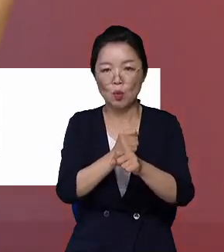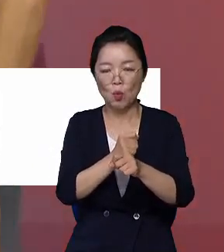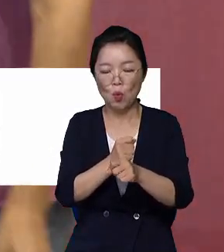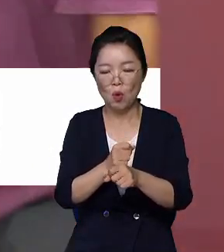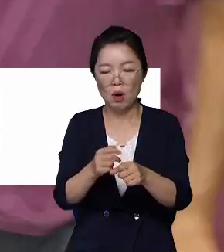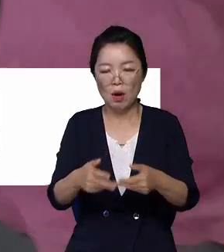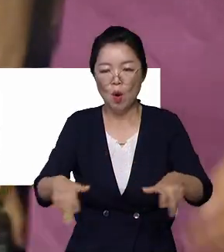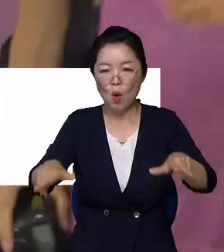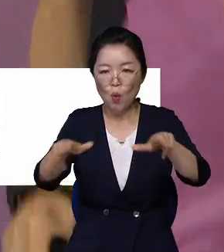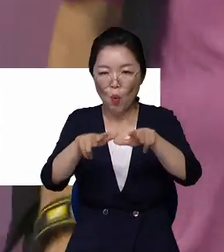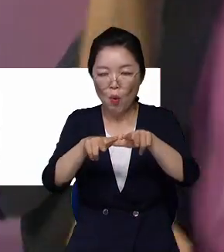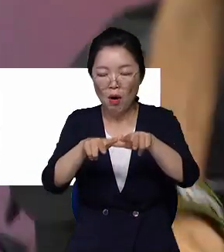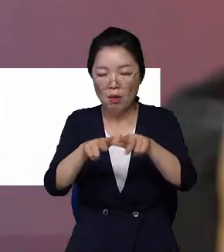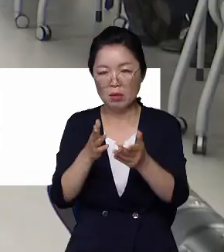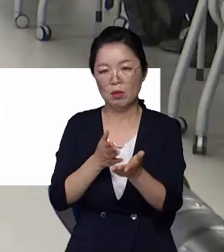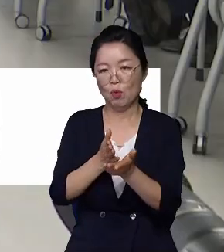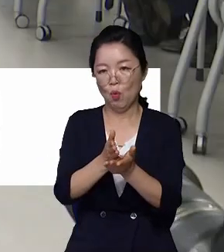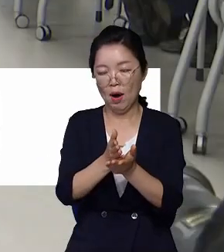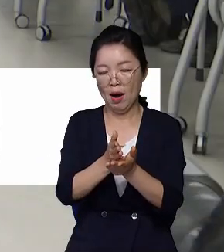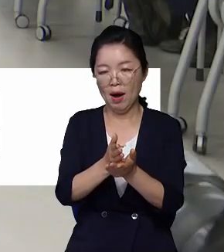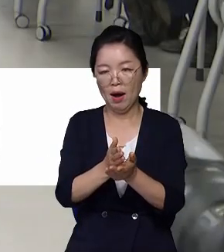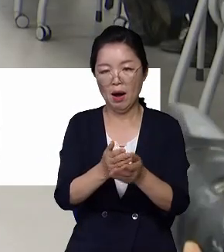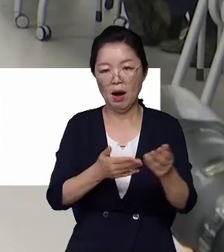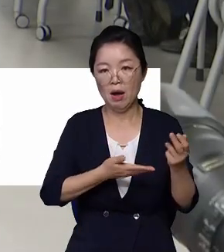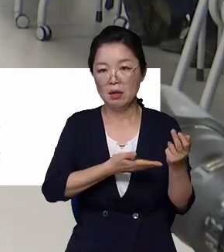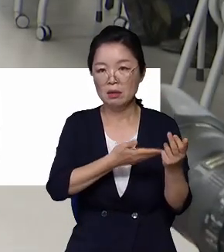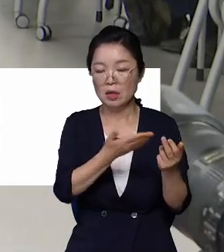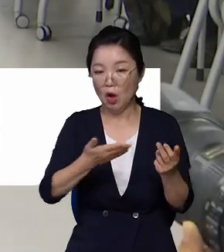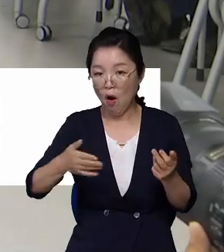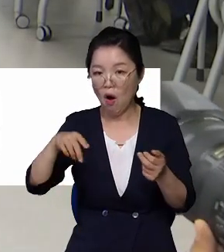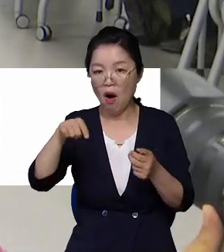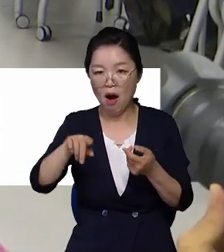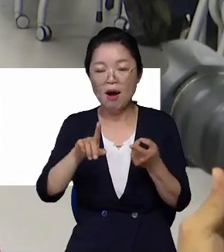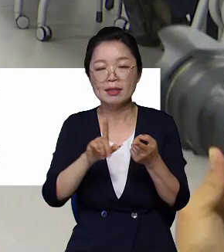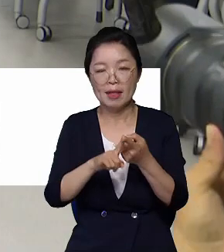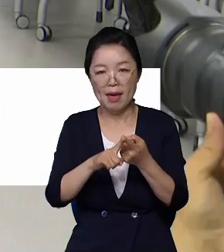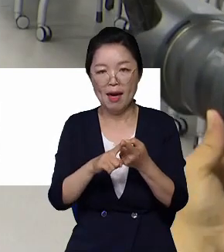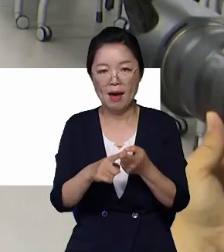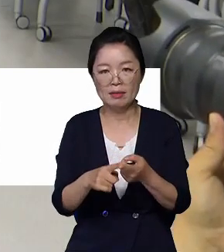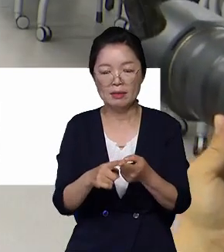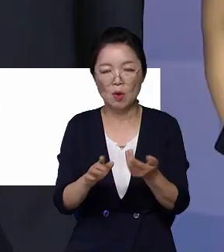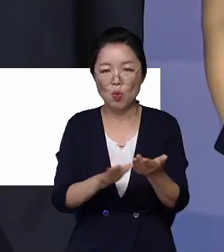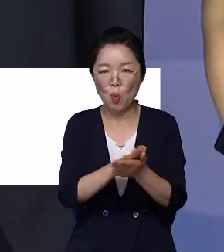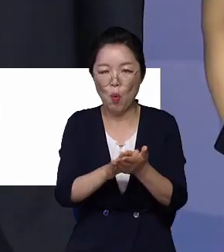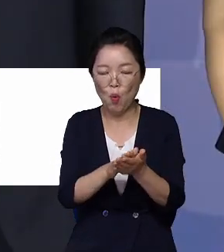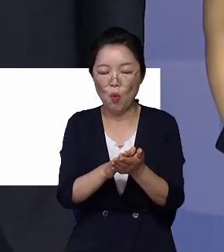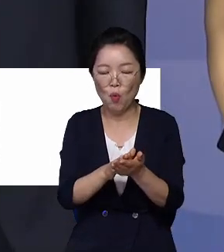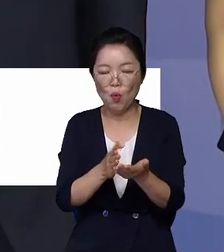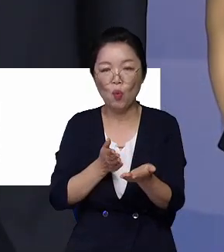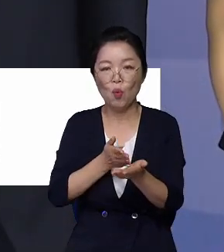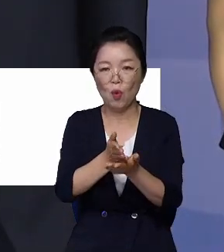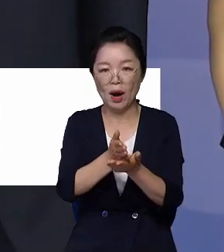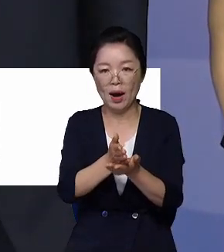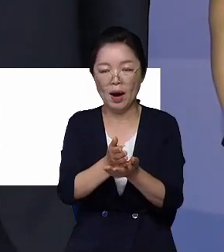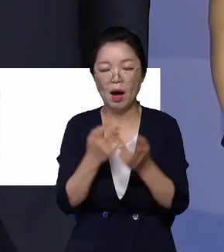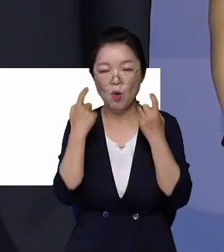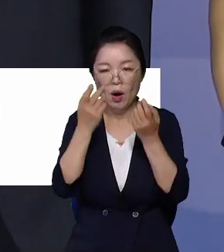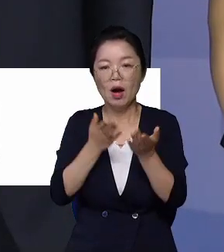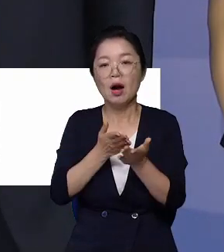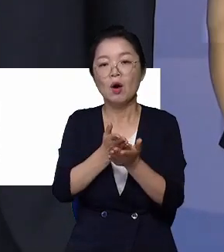특례사업을 총괄할 도시공원과와 영산강, 황룡강변 Y벨트를 주관하는 수변레저 조정과 관광과 등이